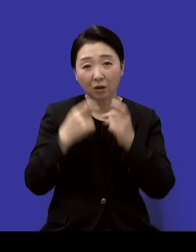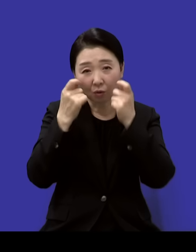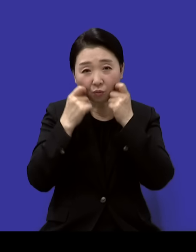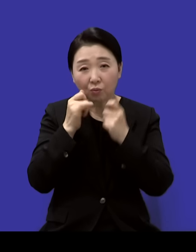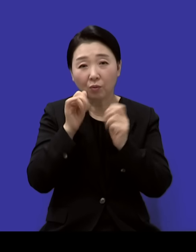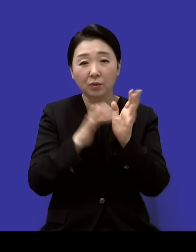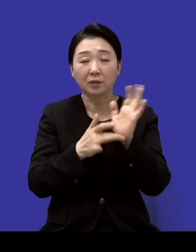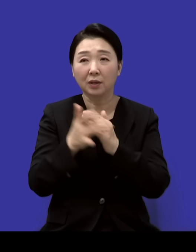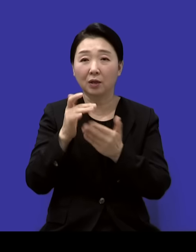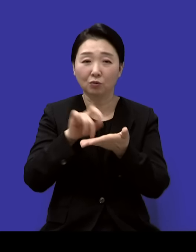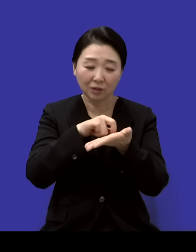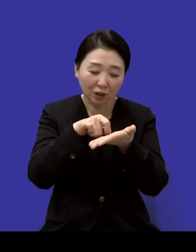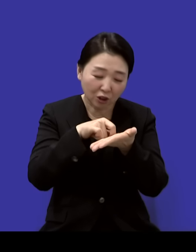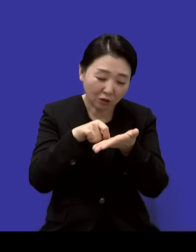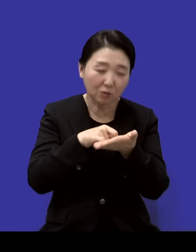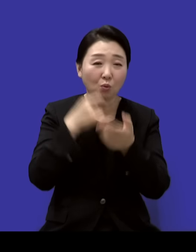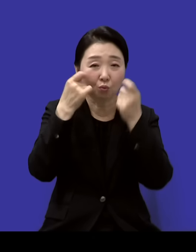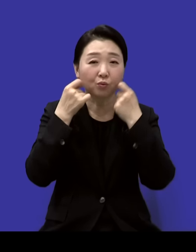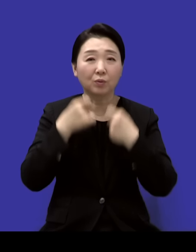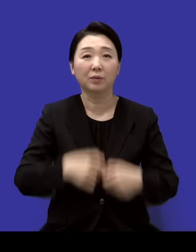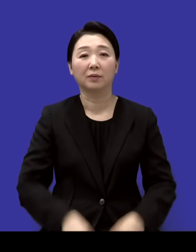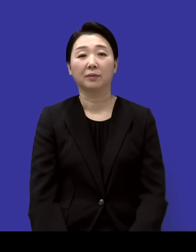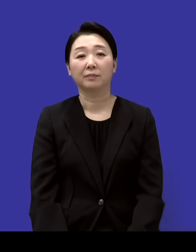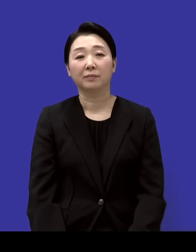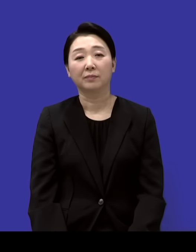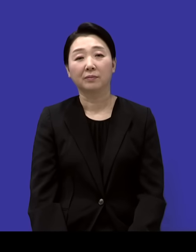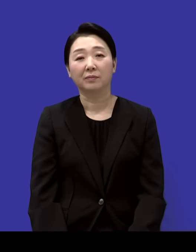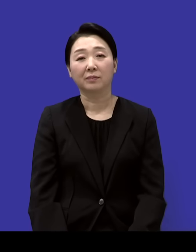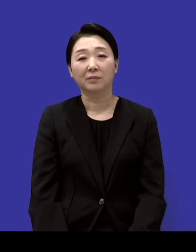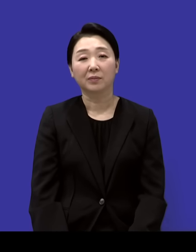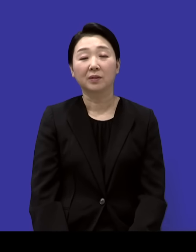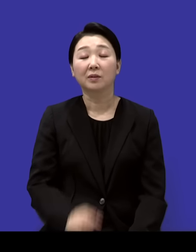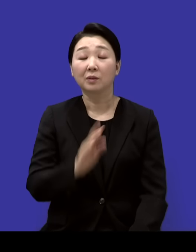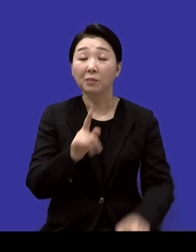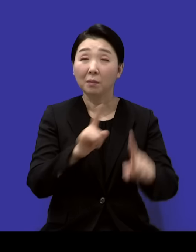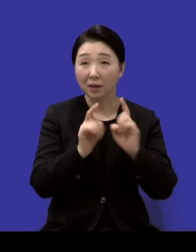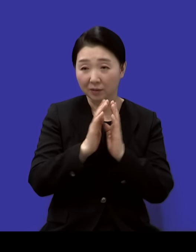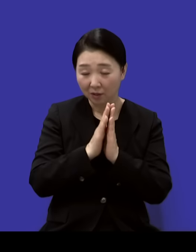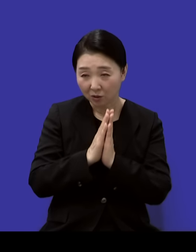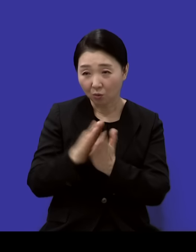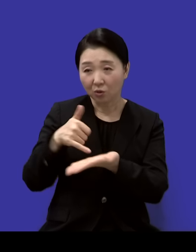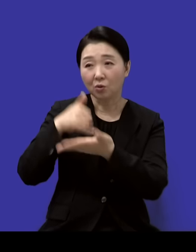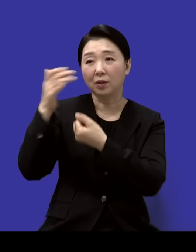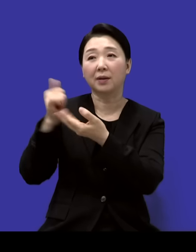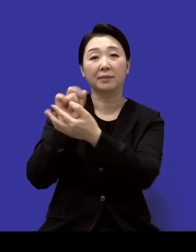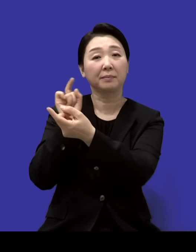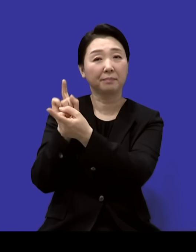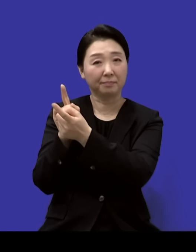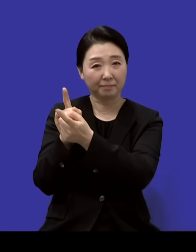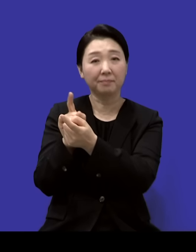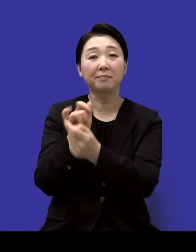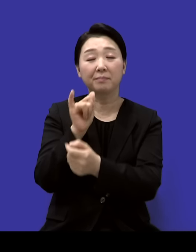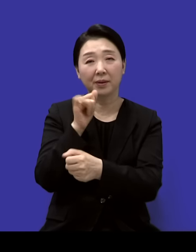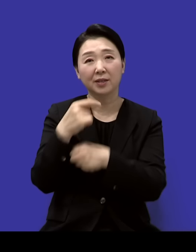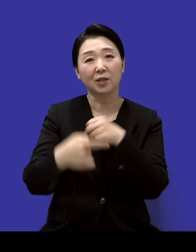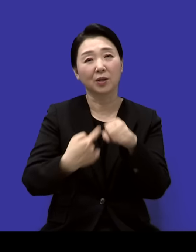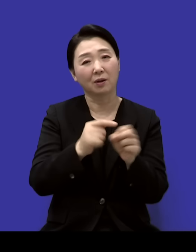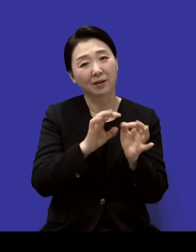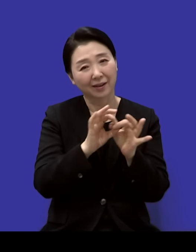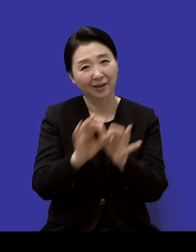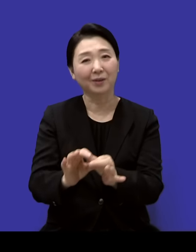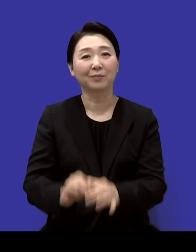울고 예수님 글씨를 쓰면서 울고 그렇게 정말 인격적으로 말씀과 기도로 하나님을 만나는 시간을 1년 정도 쭉